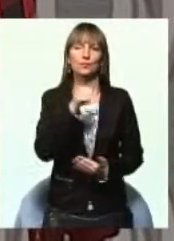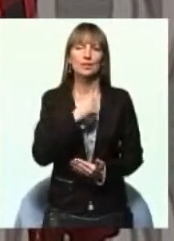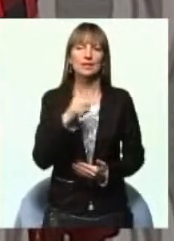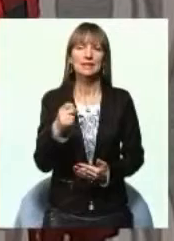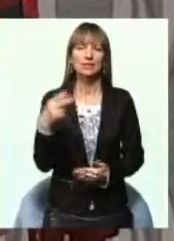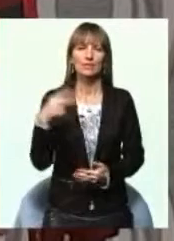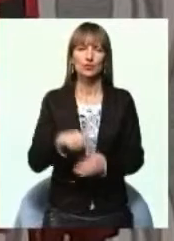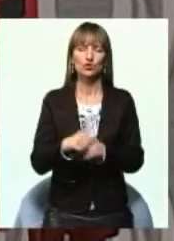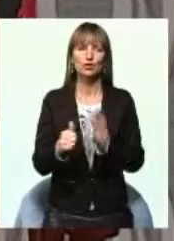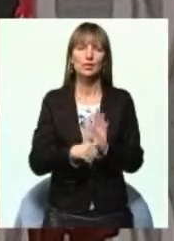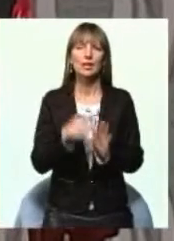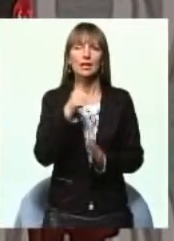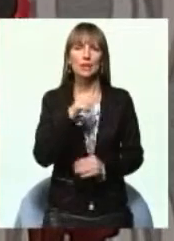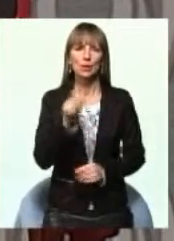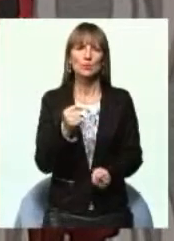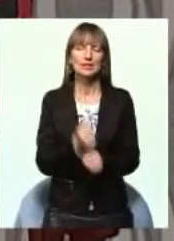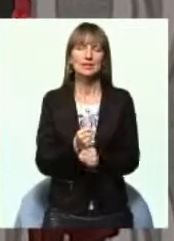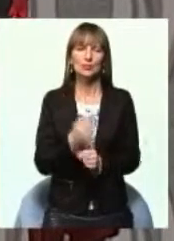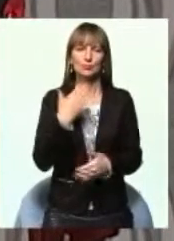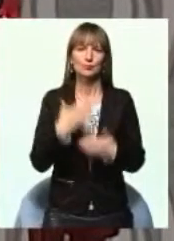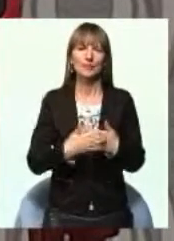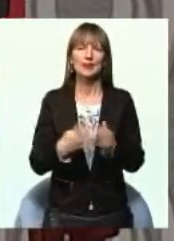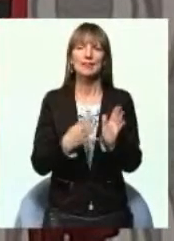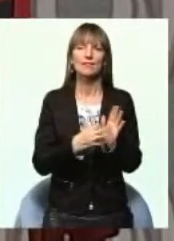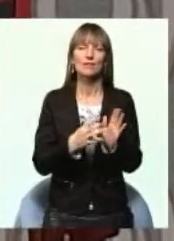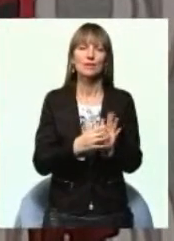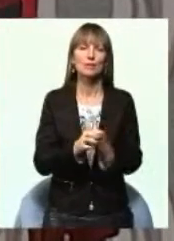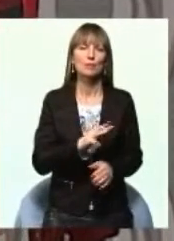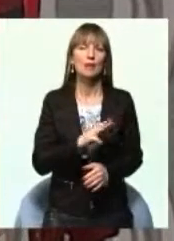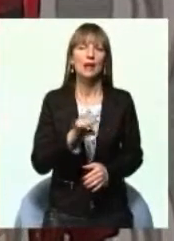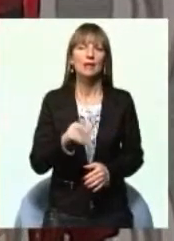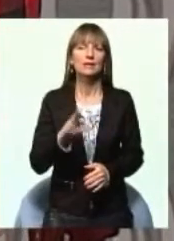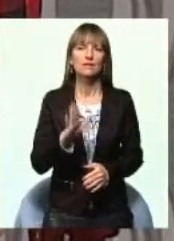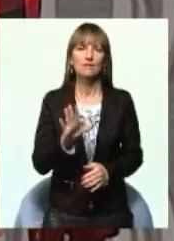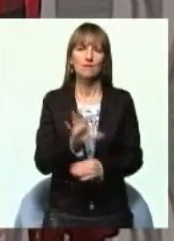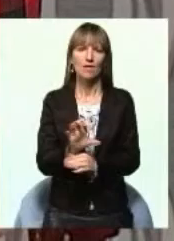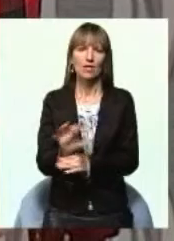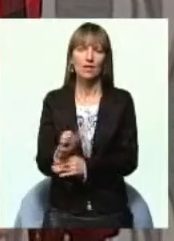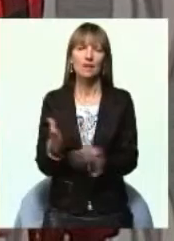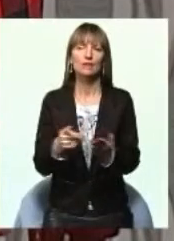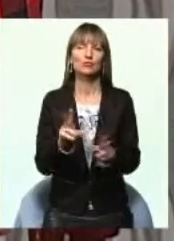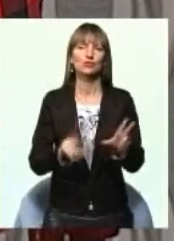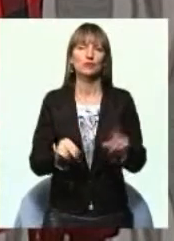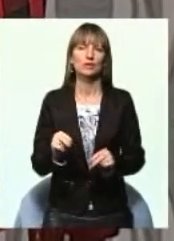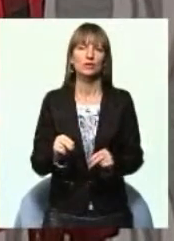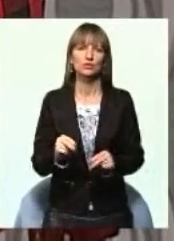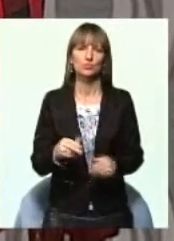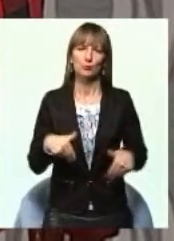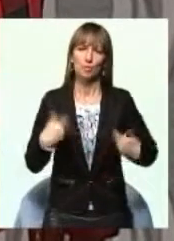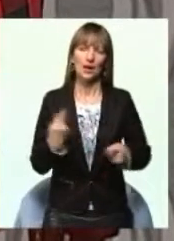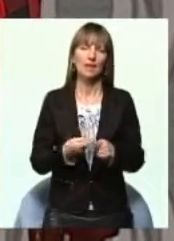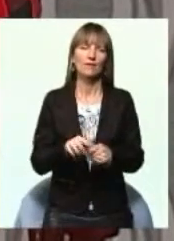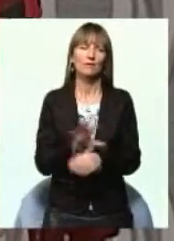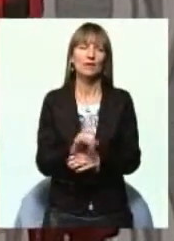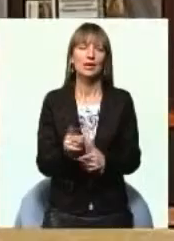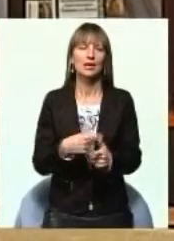за 2016 рік, людство зробило близько 900 мільярдів фотографій. Як ти вважаєш, чи корисні ці